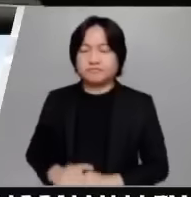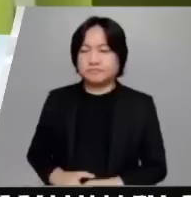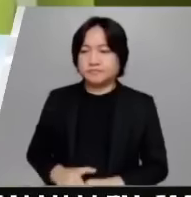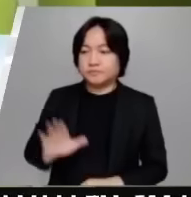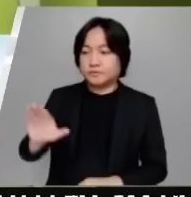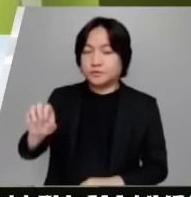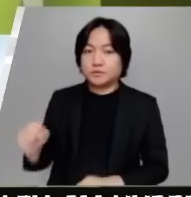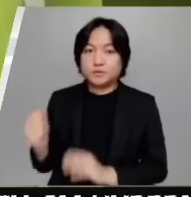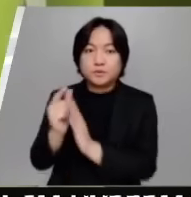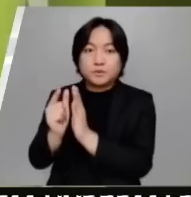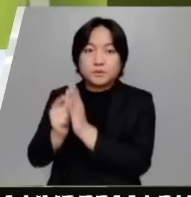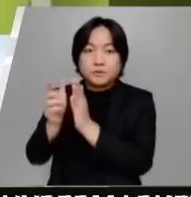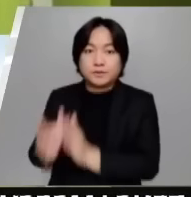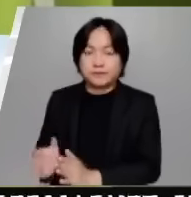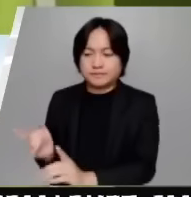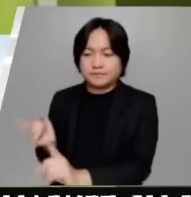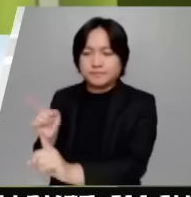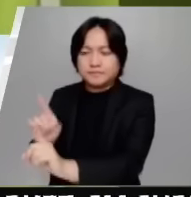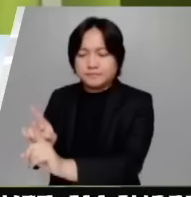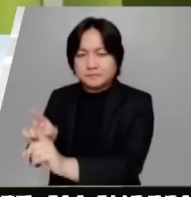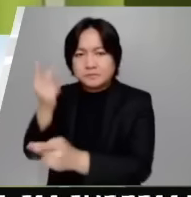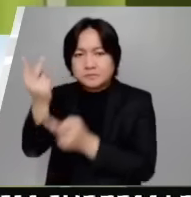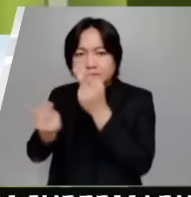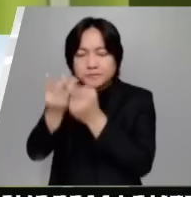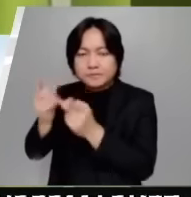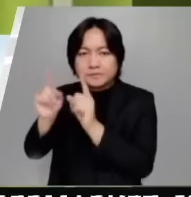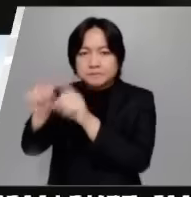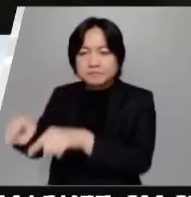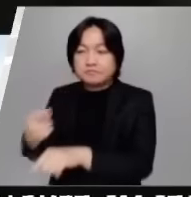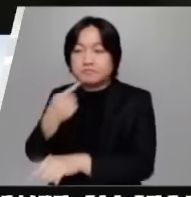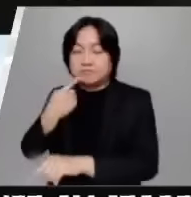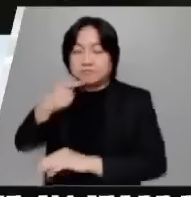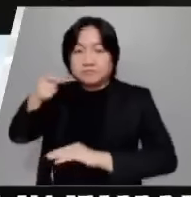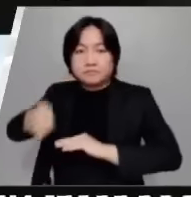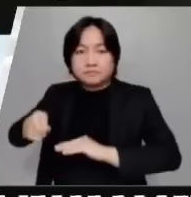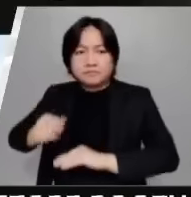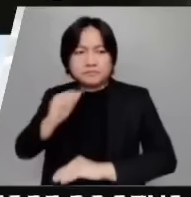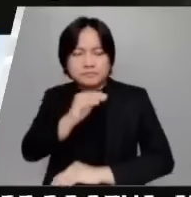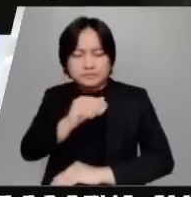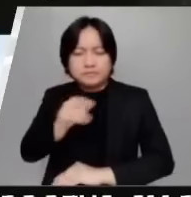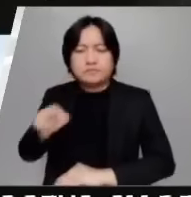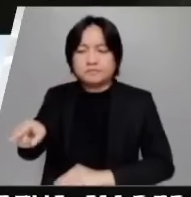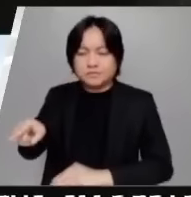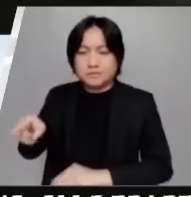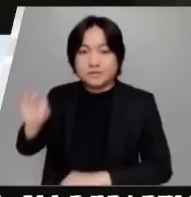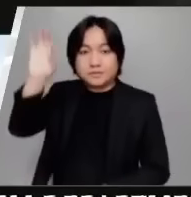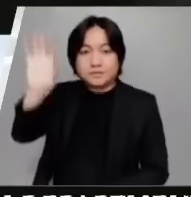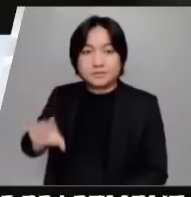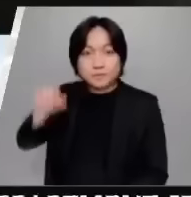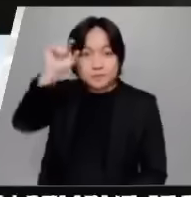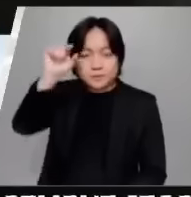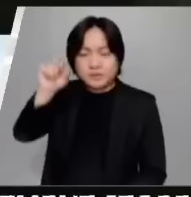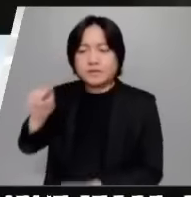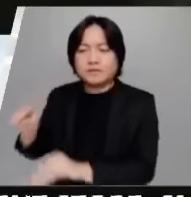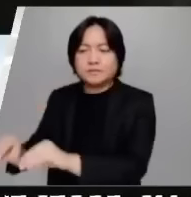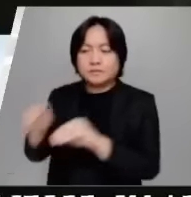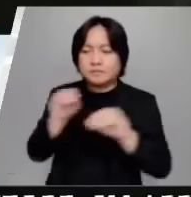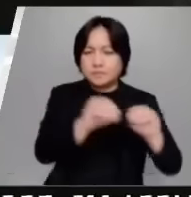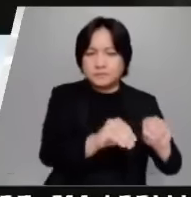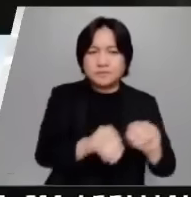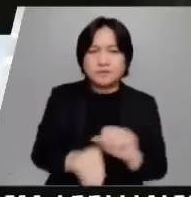Center hihilingin daw nila sa korte na alisin doon Ang Pastor we filed a motion for the transfer of his custody to the